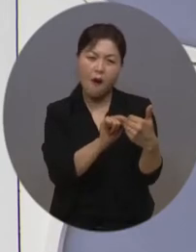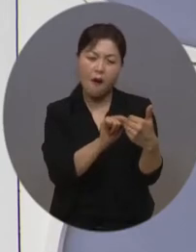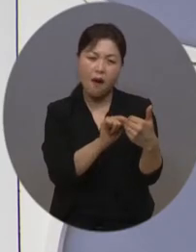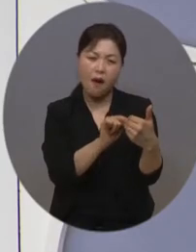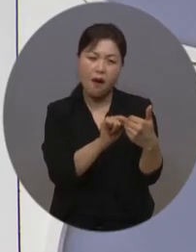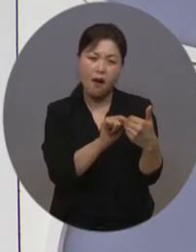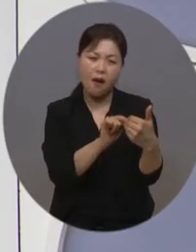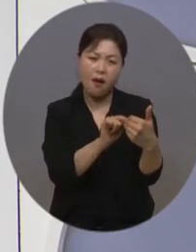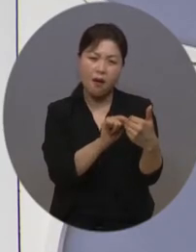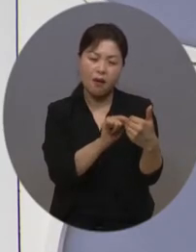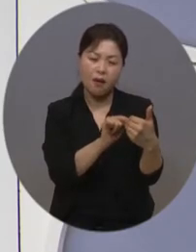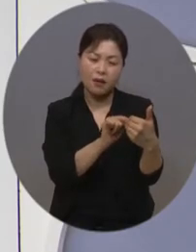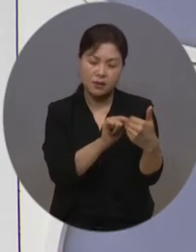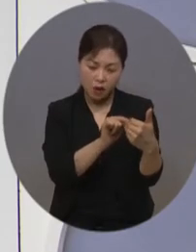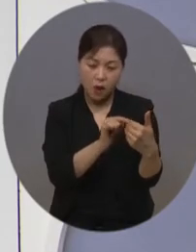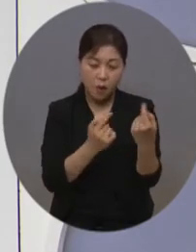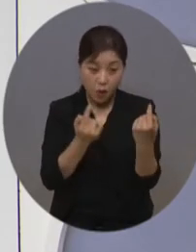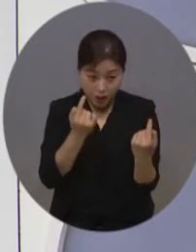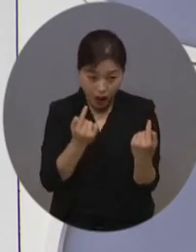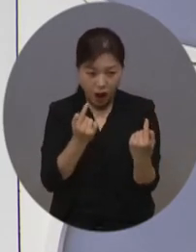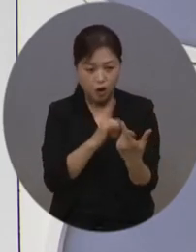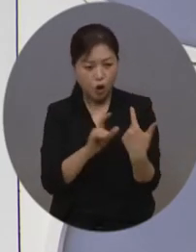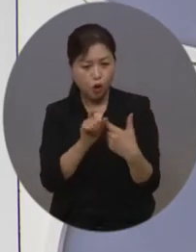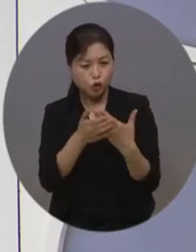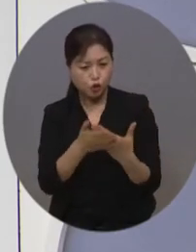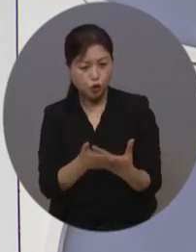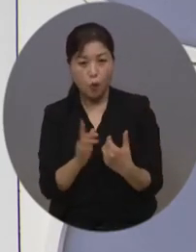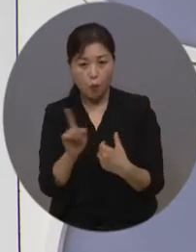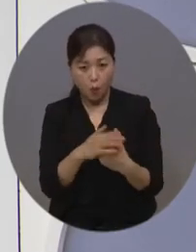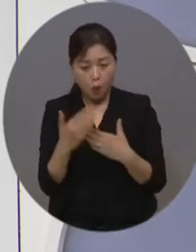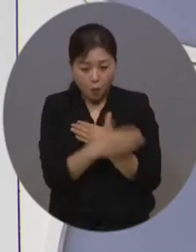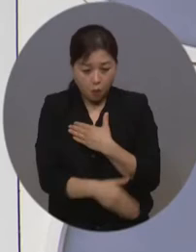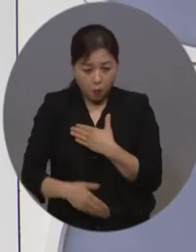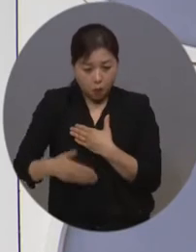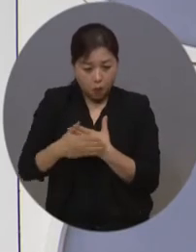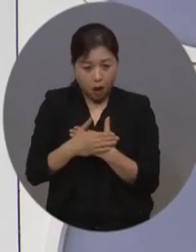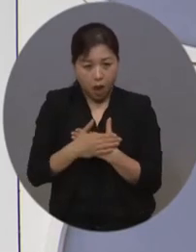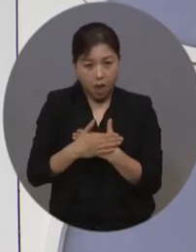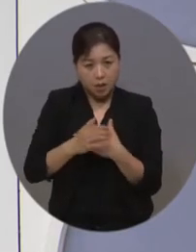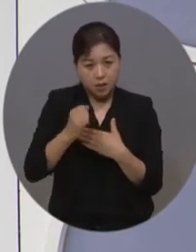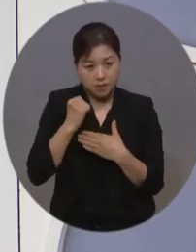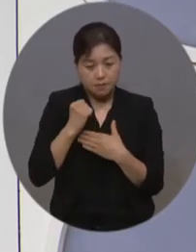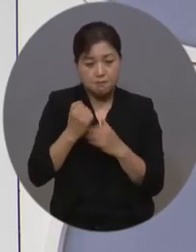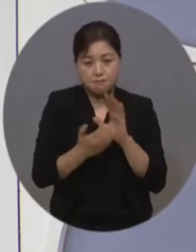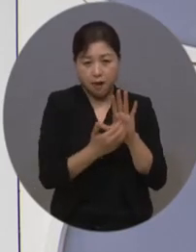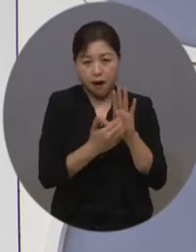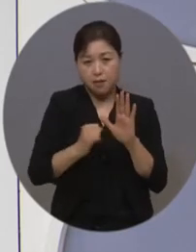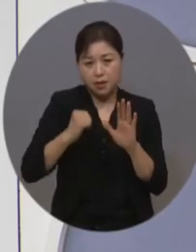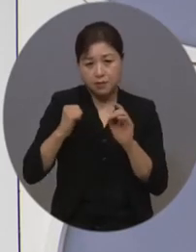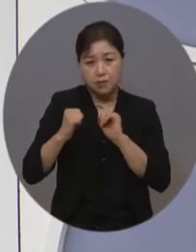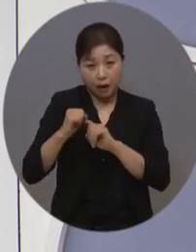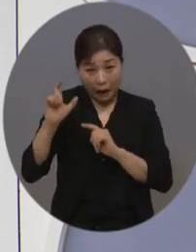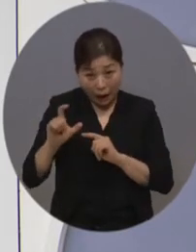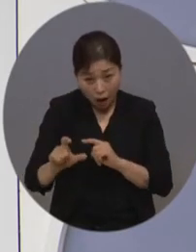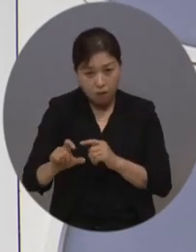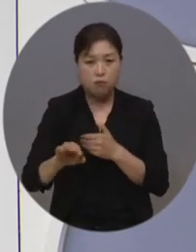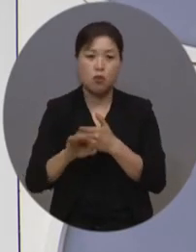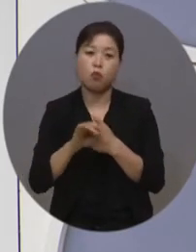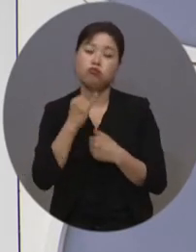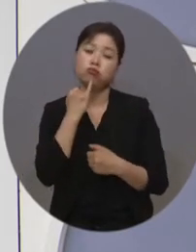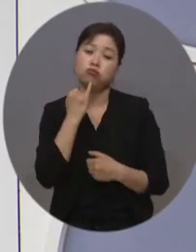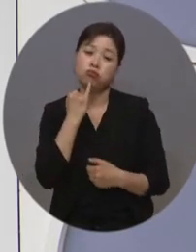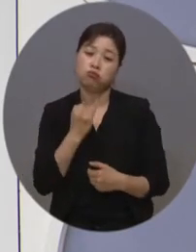면역 같은 드라면은 뭐 괜찮습니다. 우리가 같이 자도 안 걸리는 사람도 있고 또 뭐 걸려도 감기 뭐